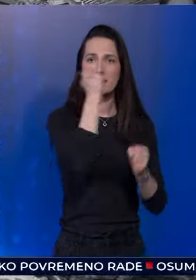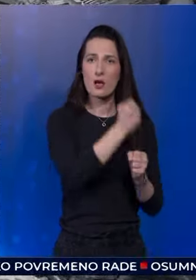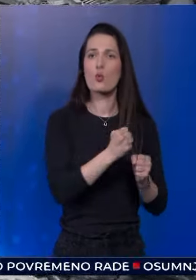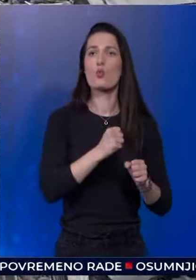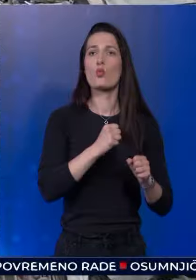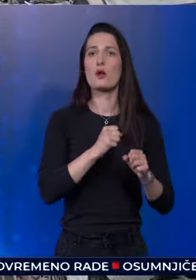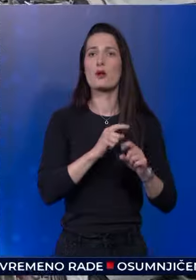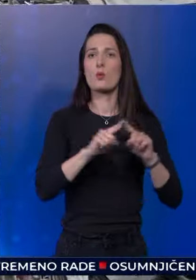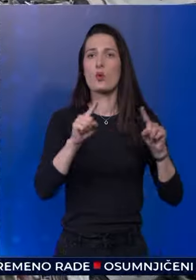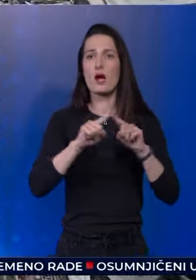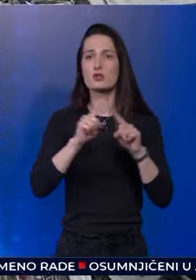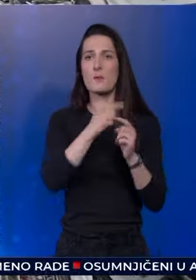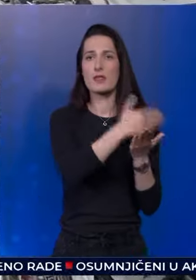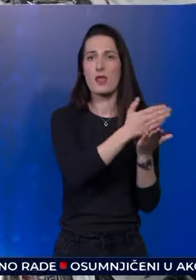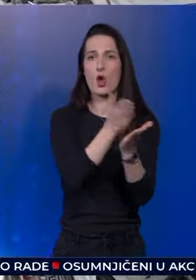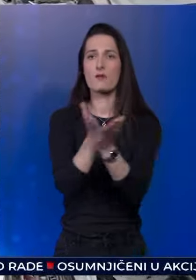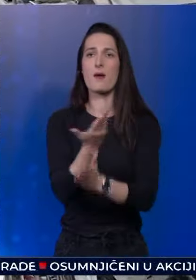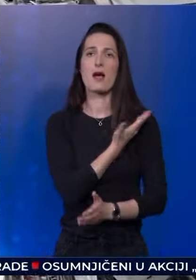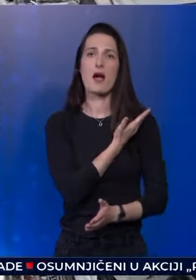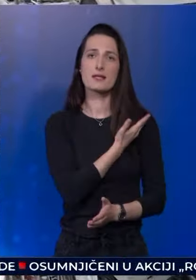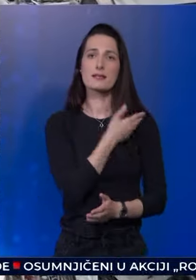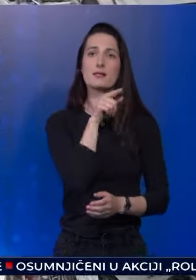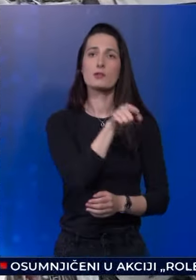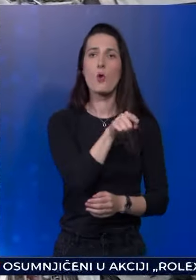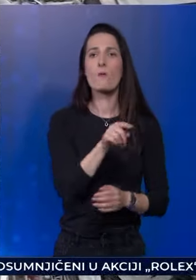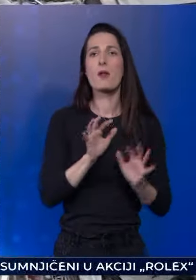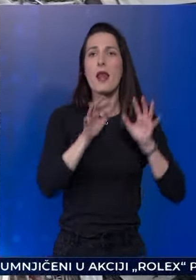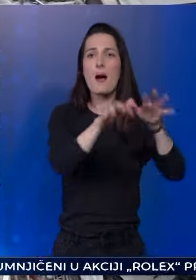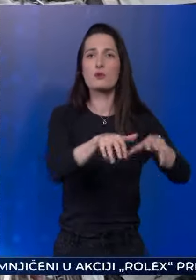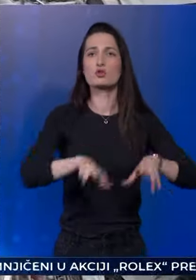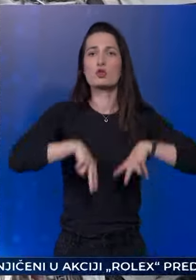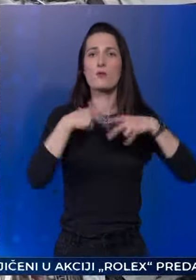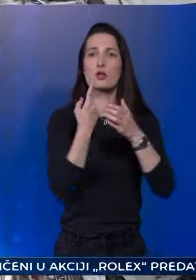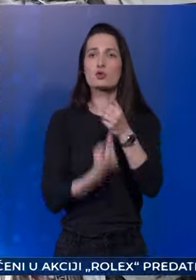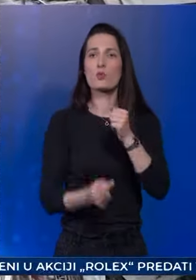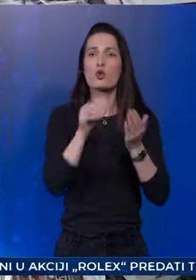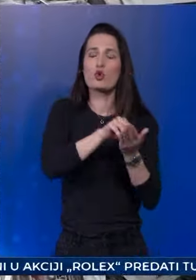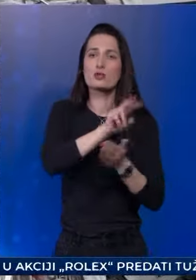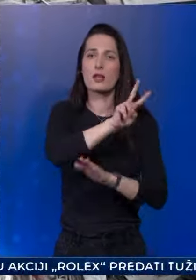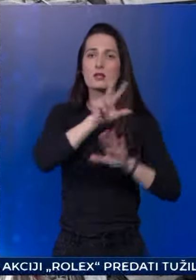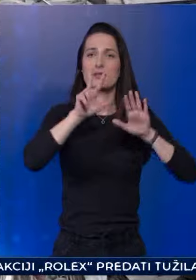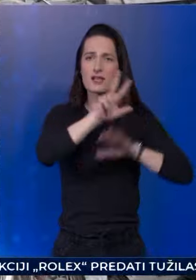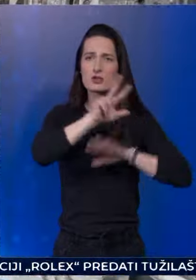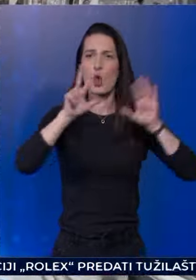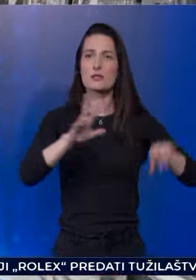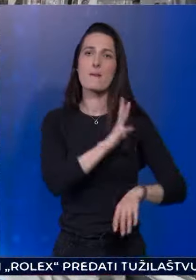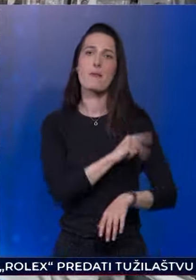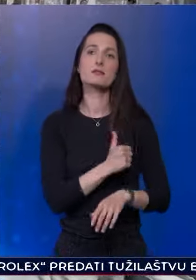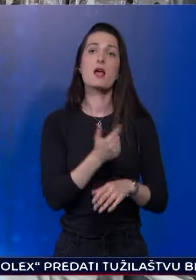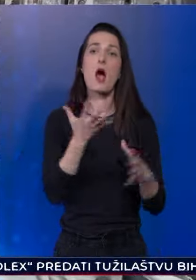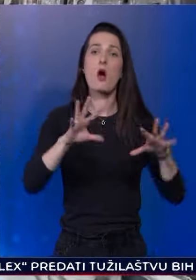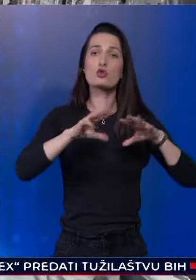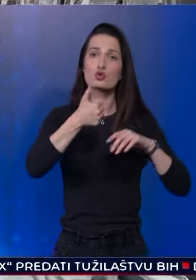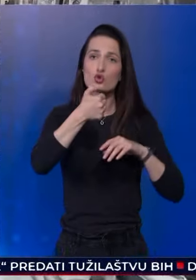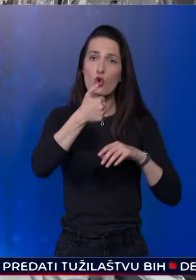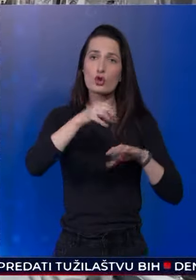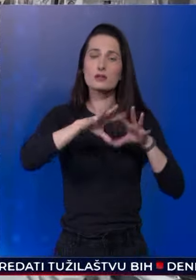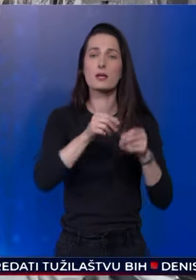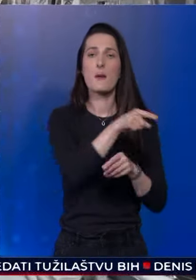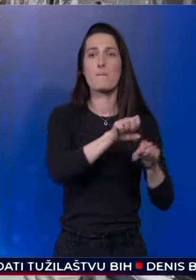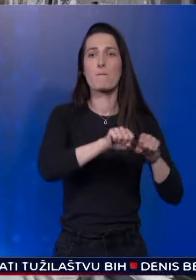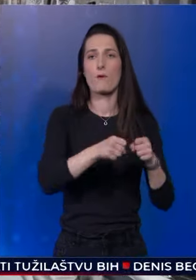masakra u raznim dijelovima Gaze, te da je u ovim napadima život izgubilo još 38 Palestinaca, a 100 ih